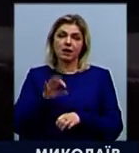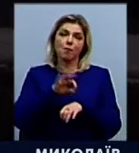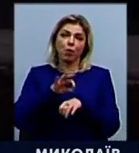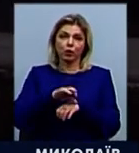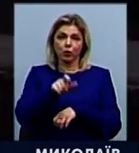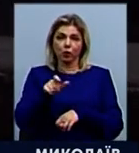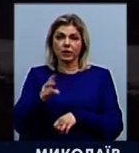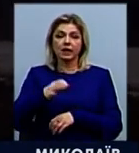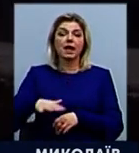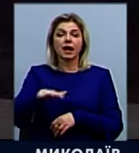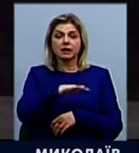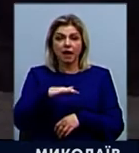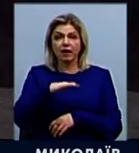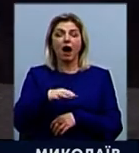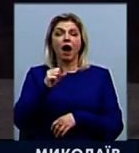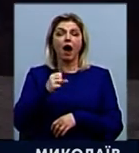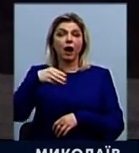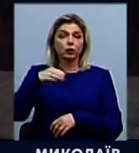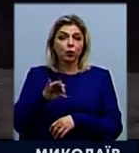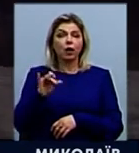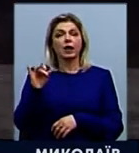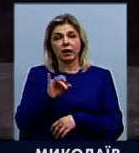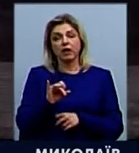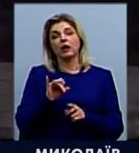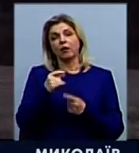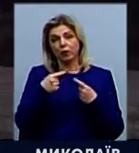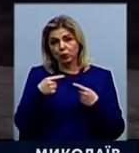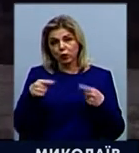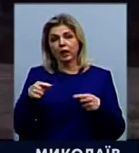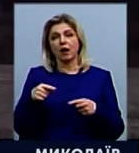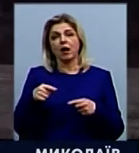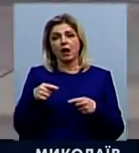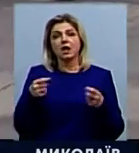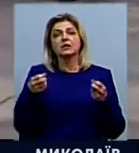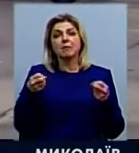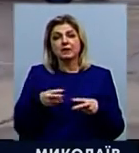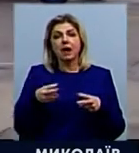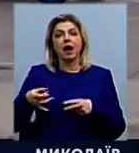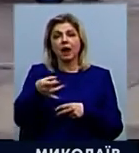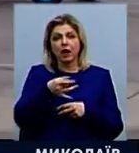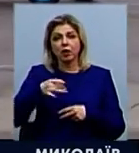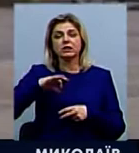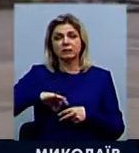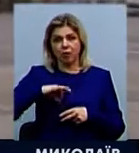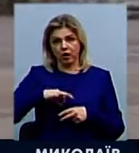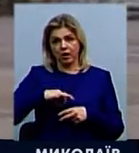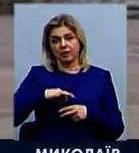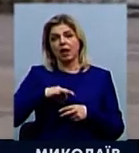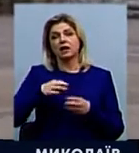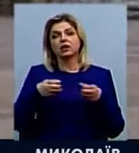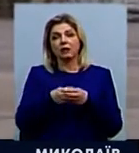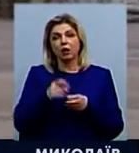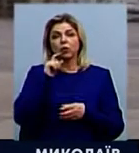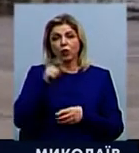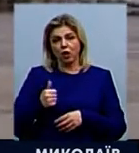на території проведення операції об'єднаних сил, так і у операційному районі застосування корабельно-катерного складу